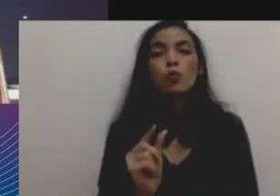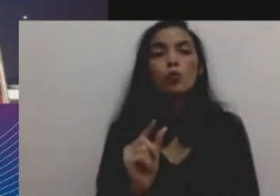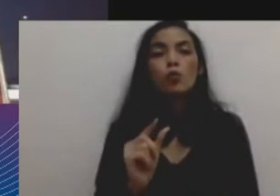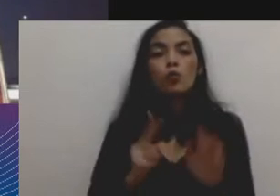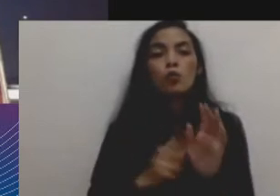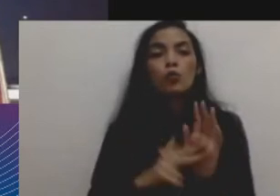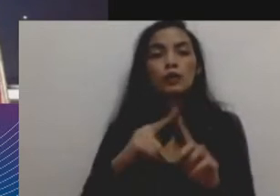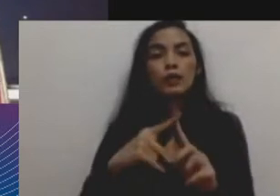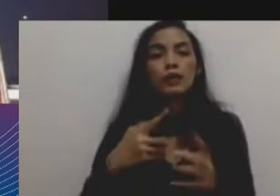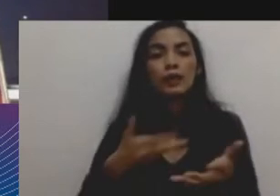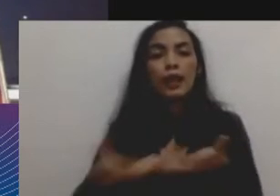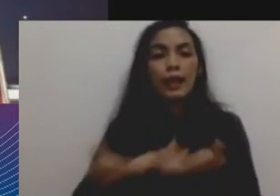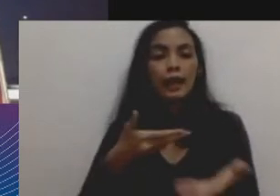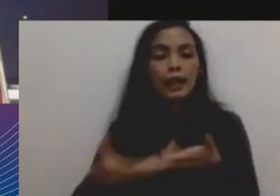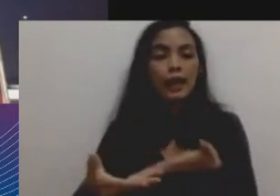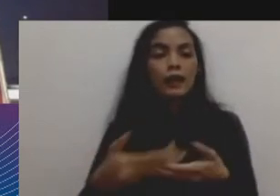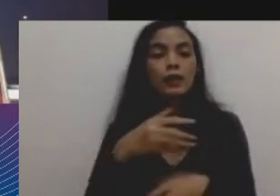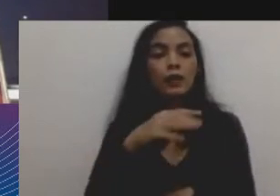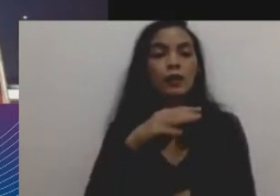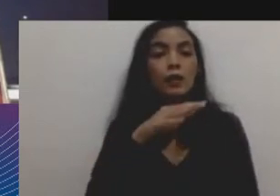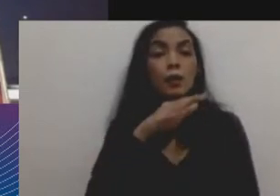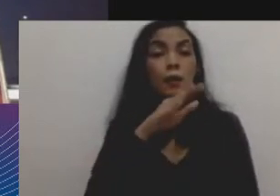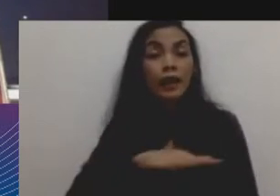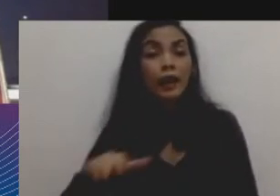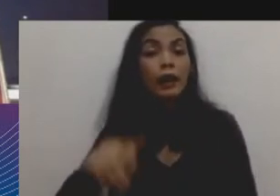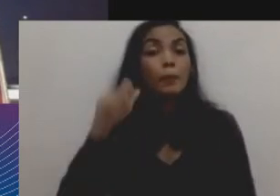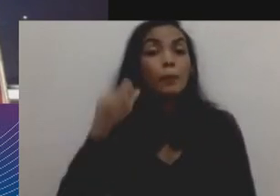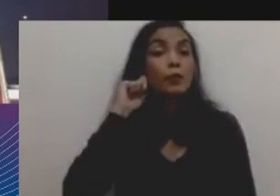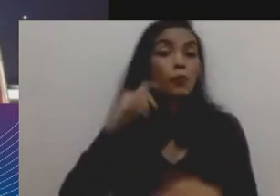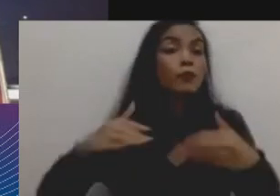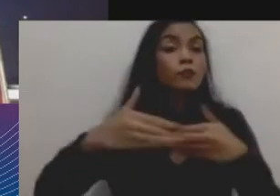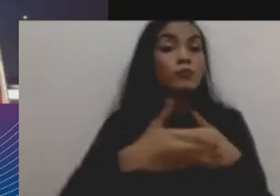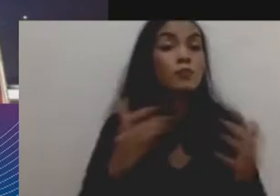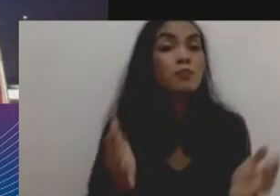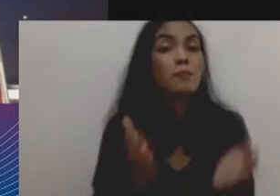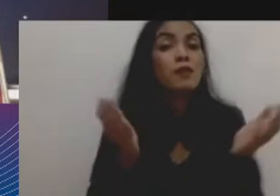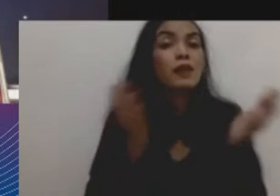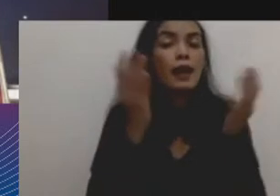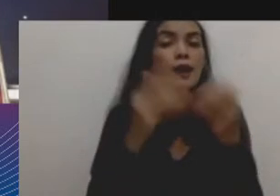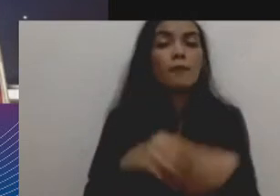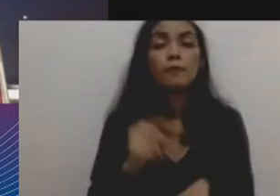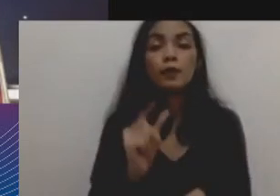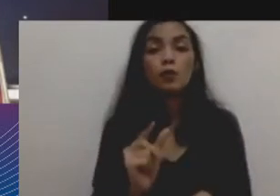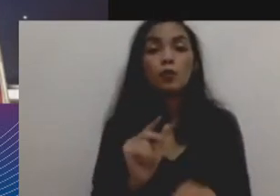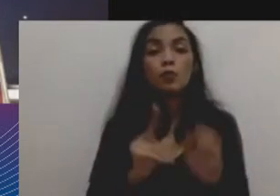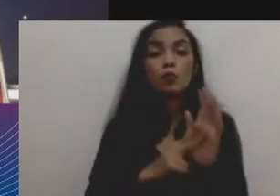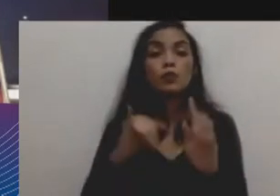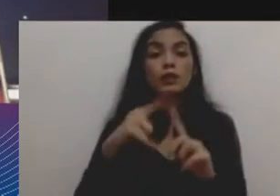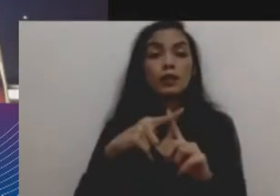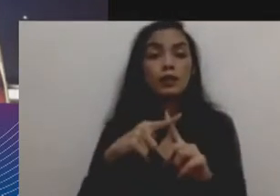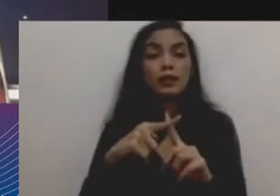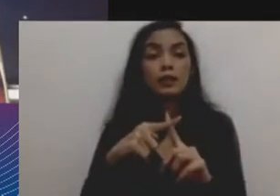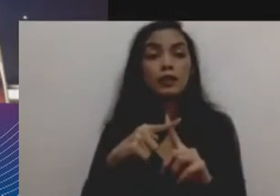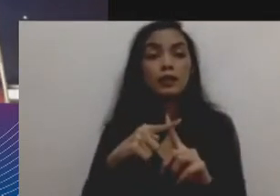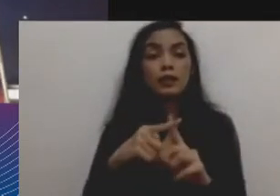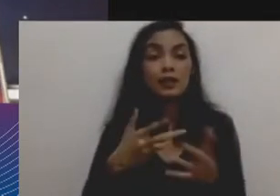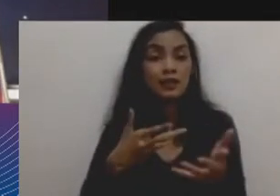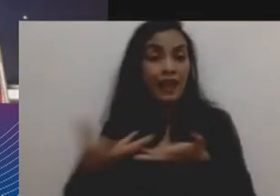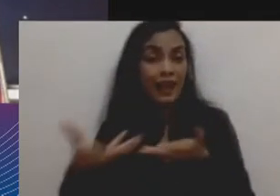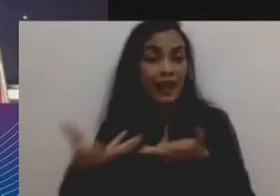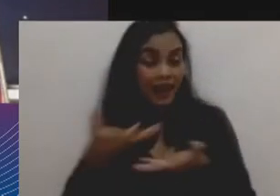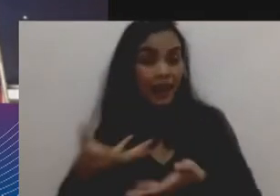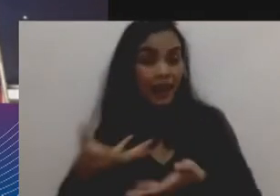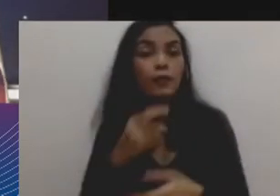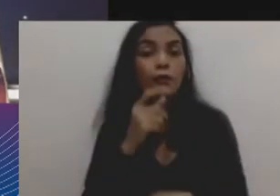terpadu pemberdayaan dan perlindungan perempuan dan anak. Nah, ini this is the unit pelayanan integrated unit services for